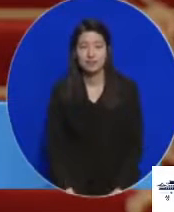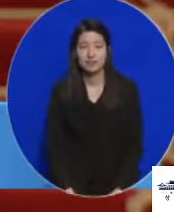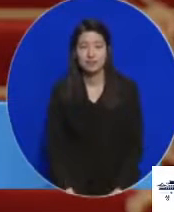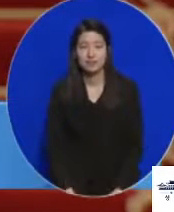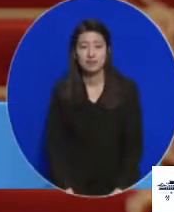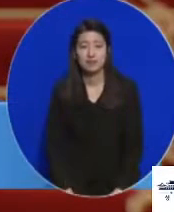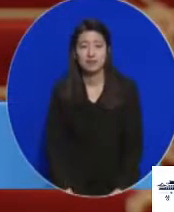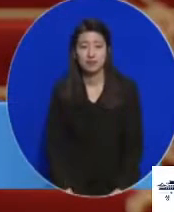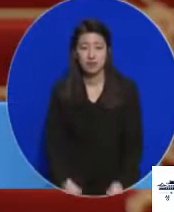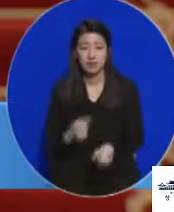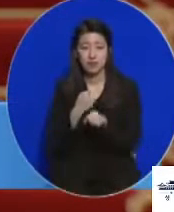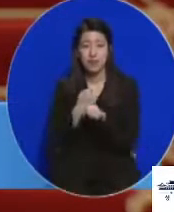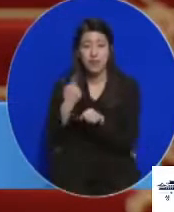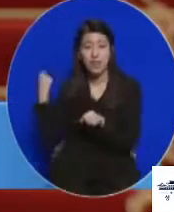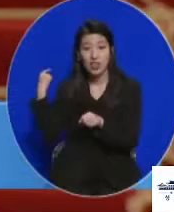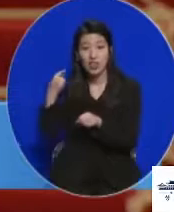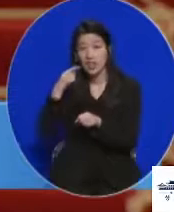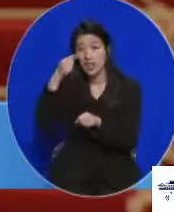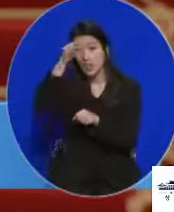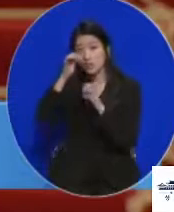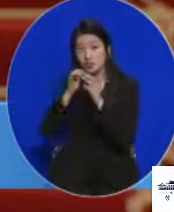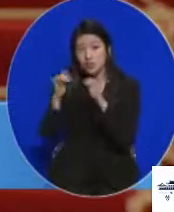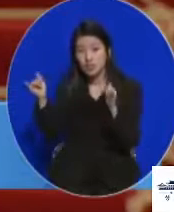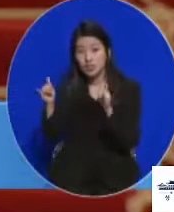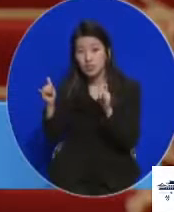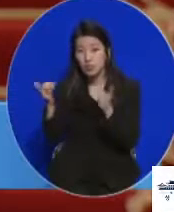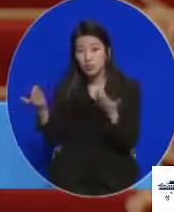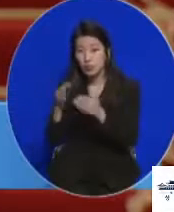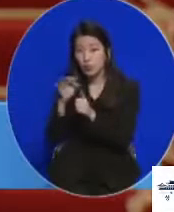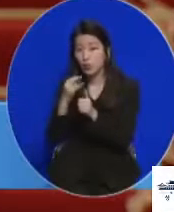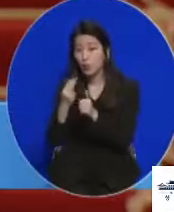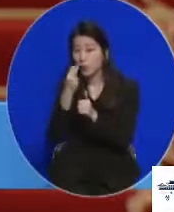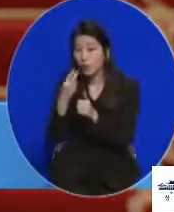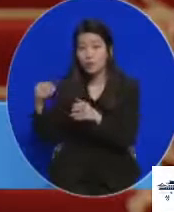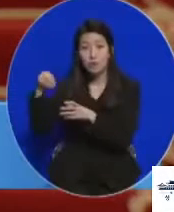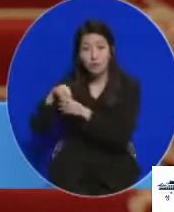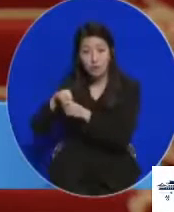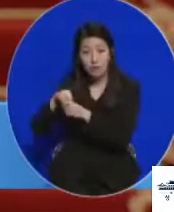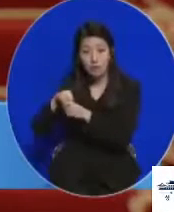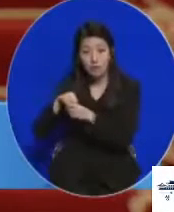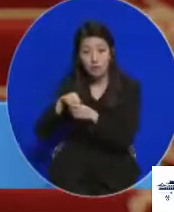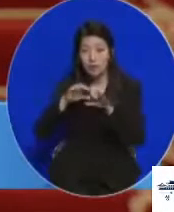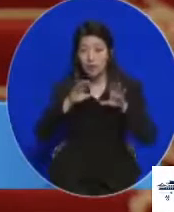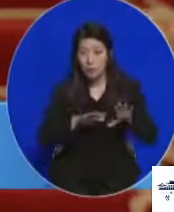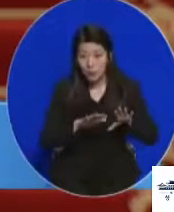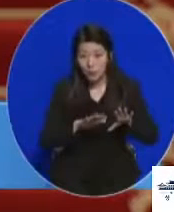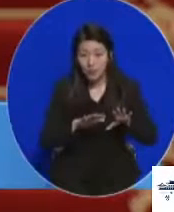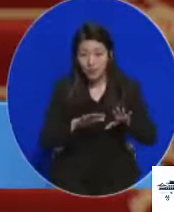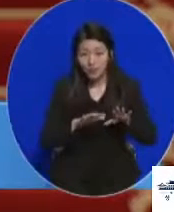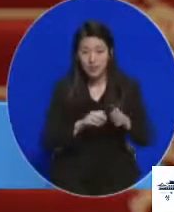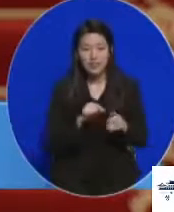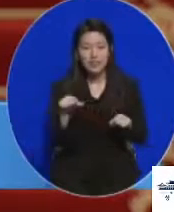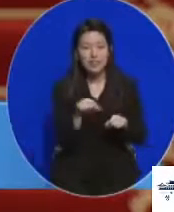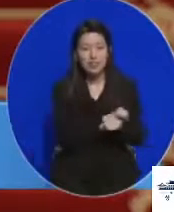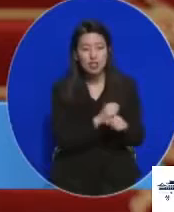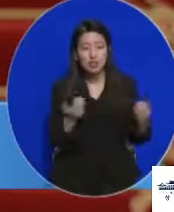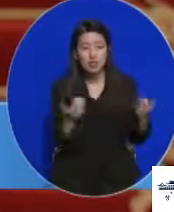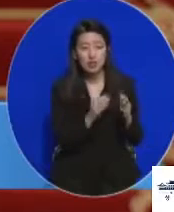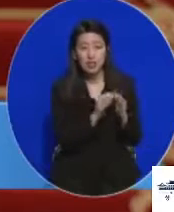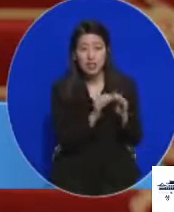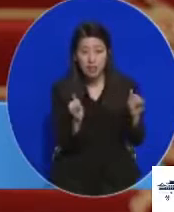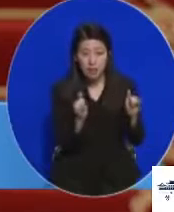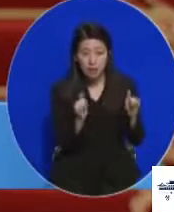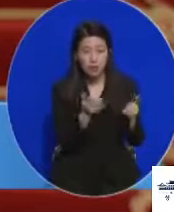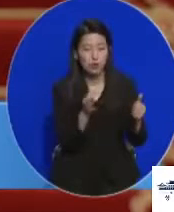지난해 예술인들의 여 오는 7월부터 특수고용직 까지 고용 보험 적용이 확대될